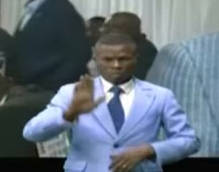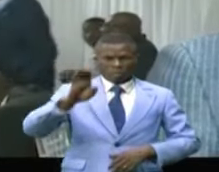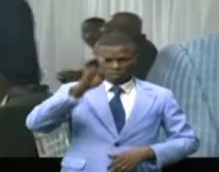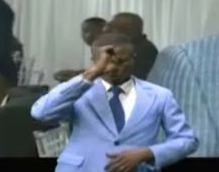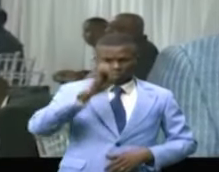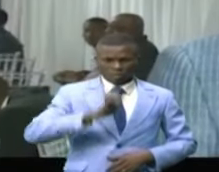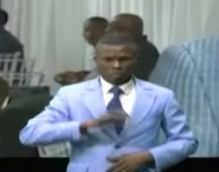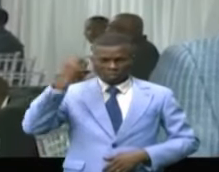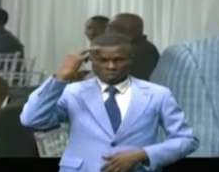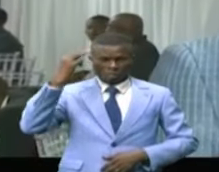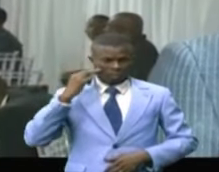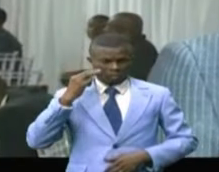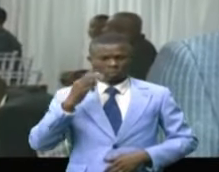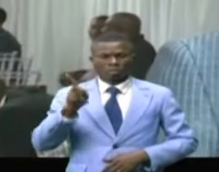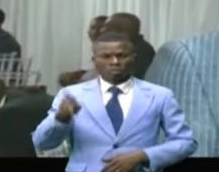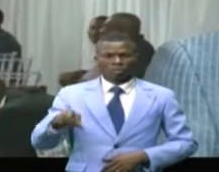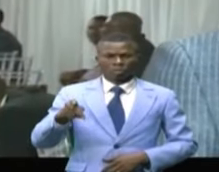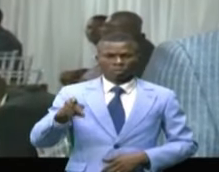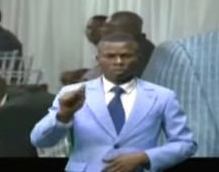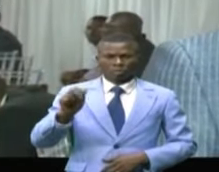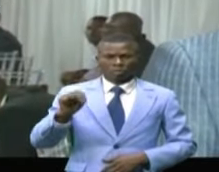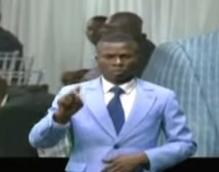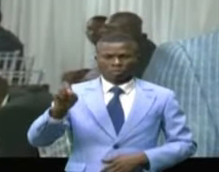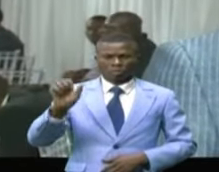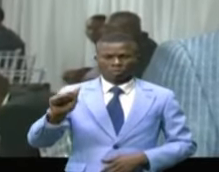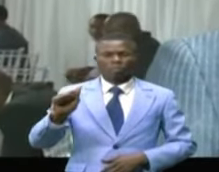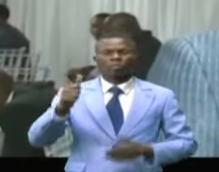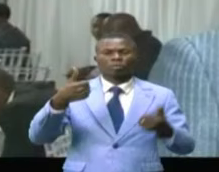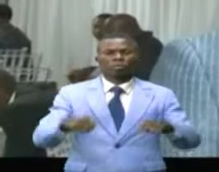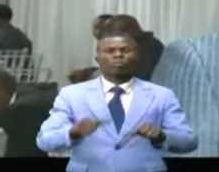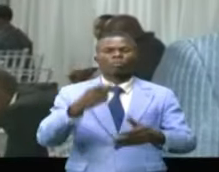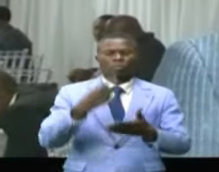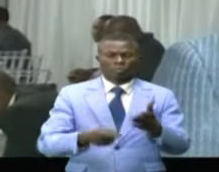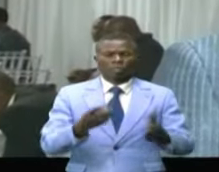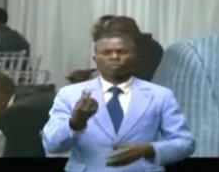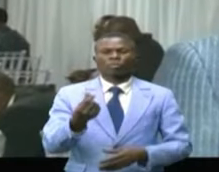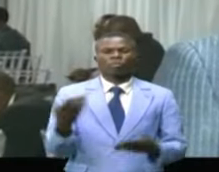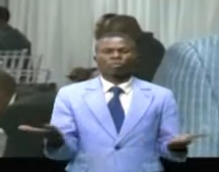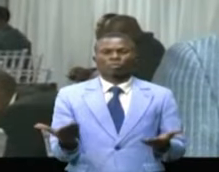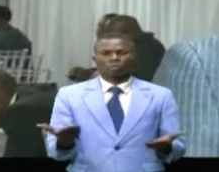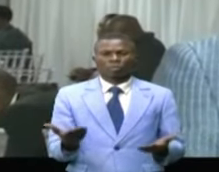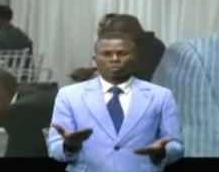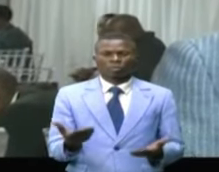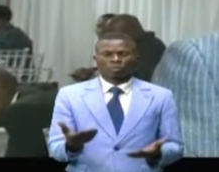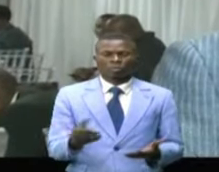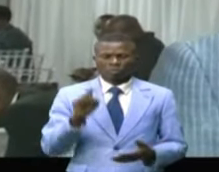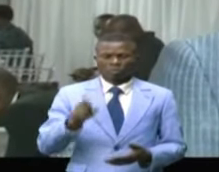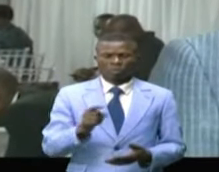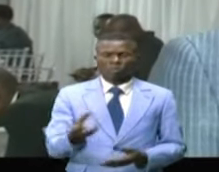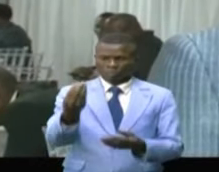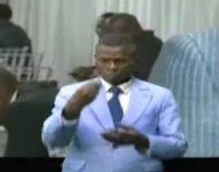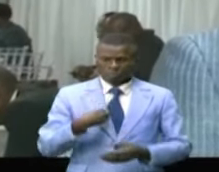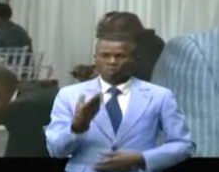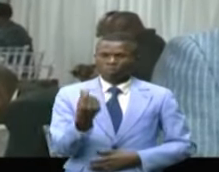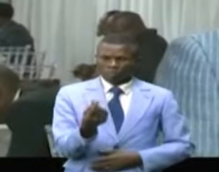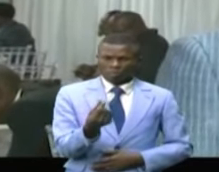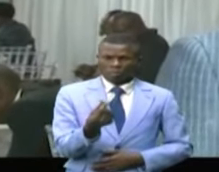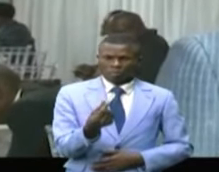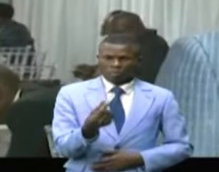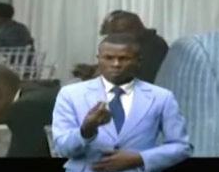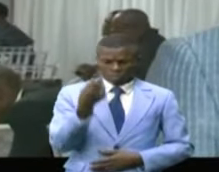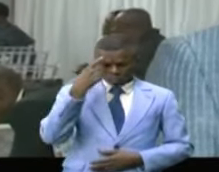monsieur le ministre José Mpanda. Mais ce qui reste, c'est maintenant le moyen. Il faut qu'on mette le moyen à